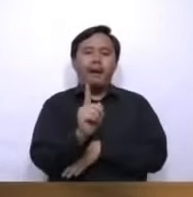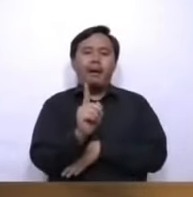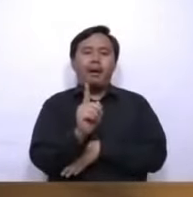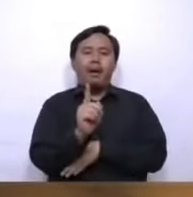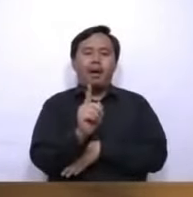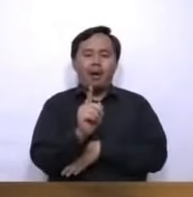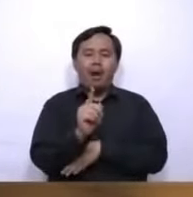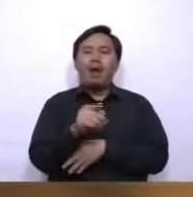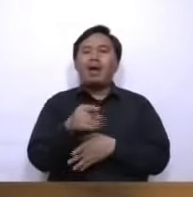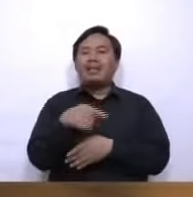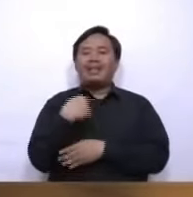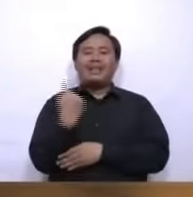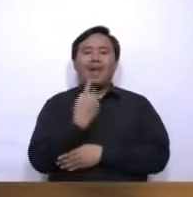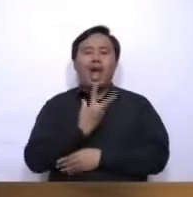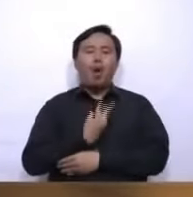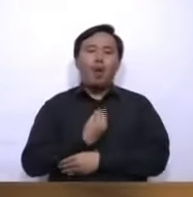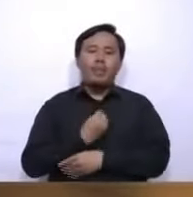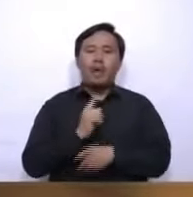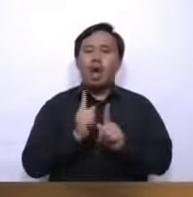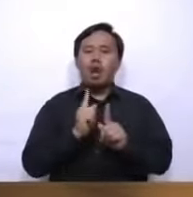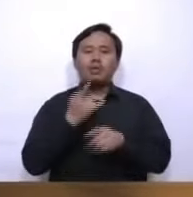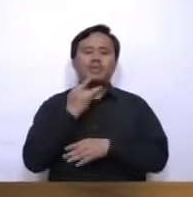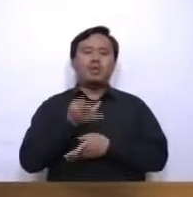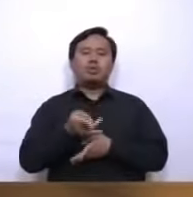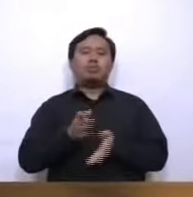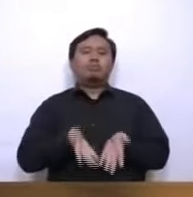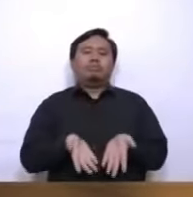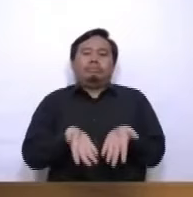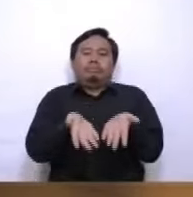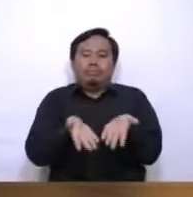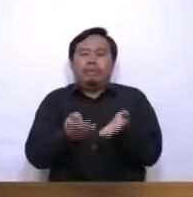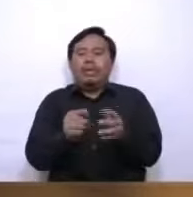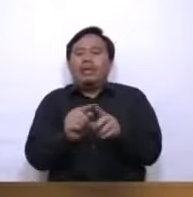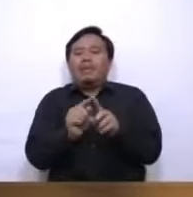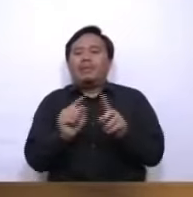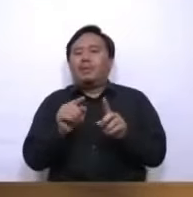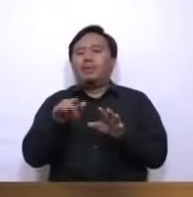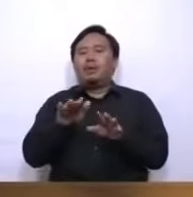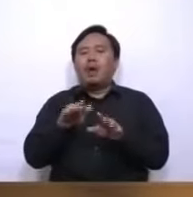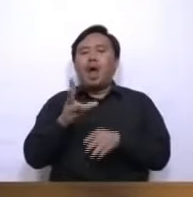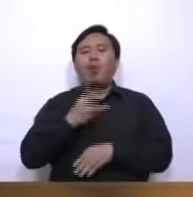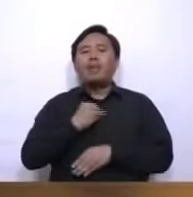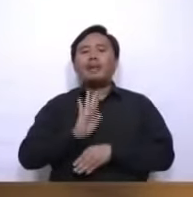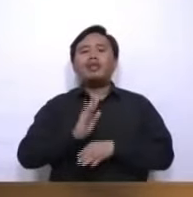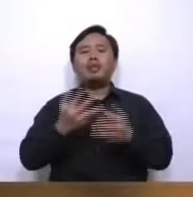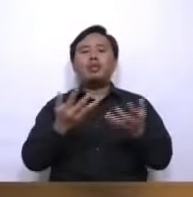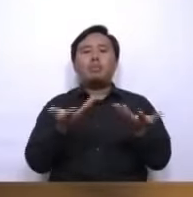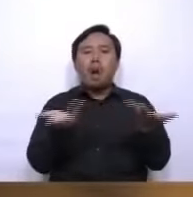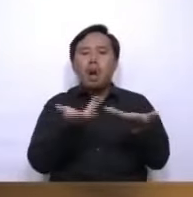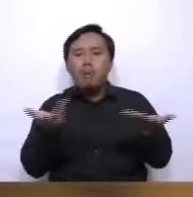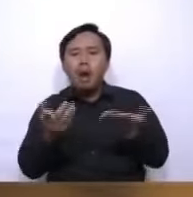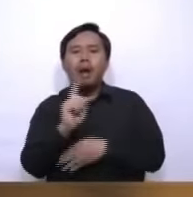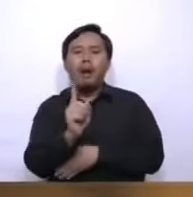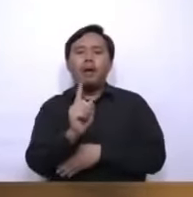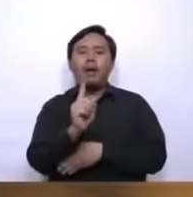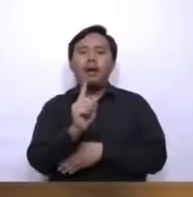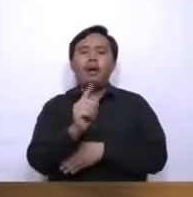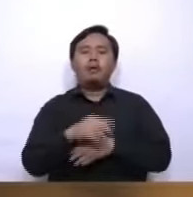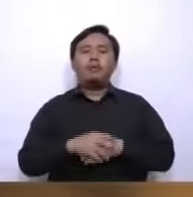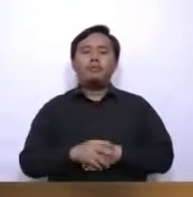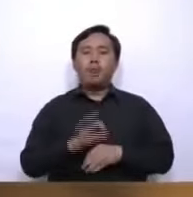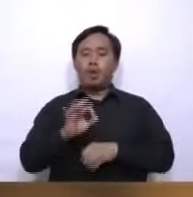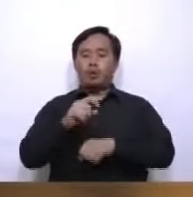itu khawatir ketika kita membiarkan persoalan-persoalan seperti ini akan terjadi di mana-mana. Oleh sebab itu... Baik Bapak, waktu